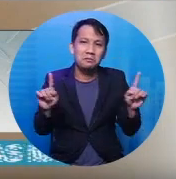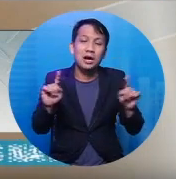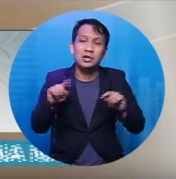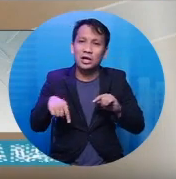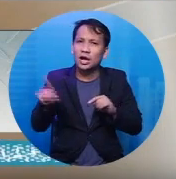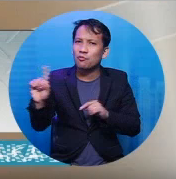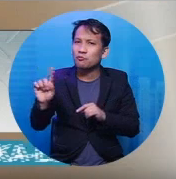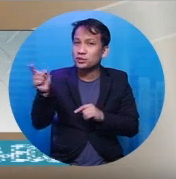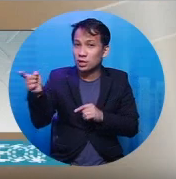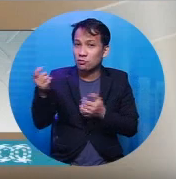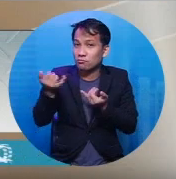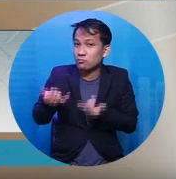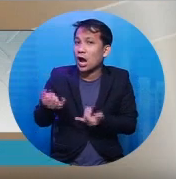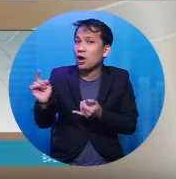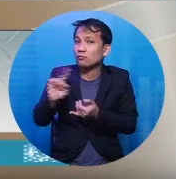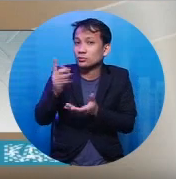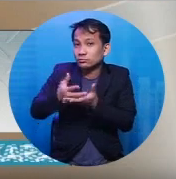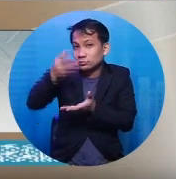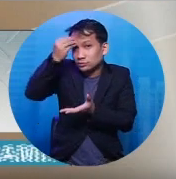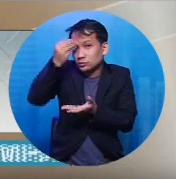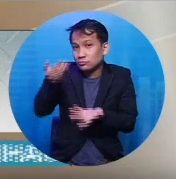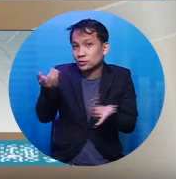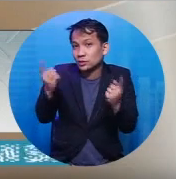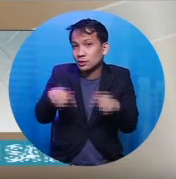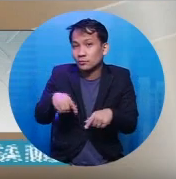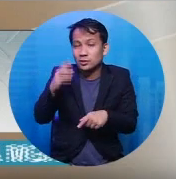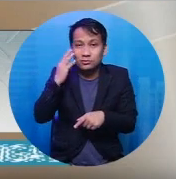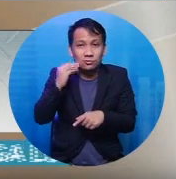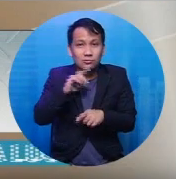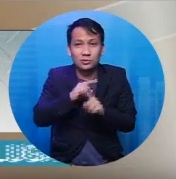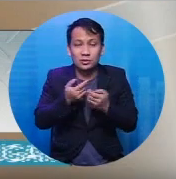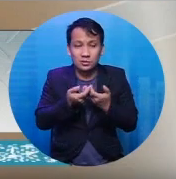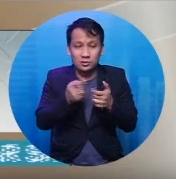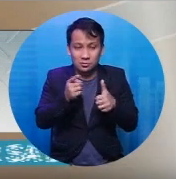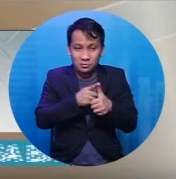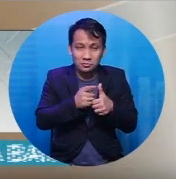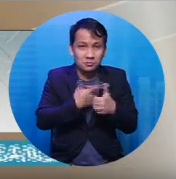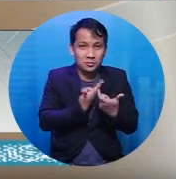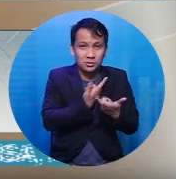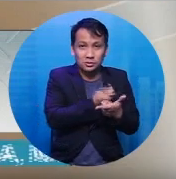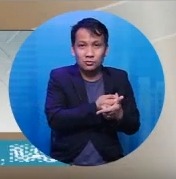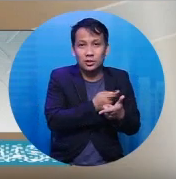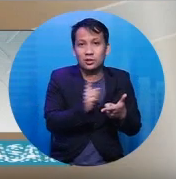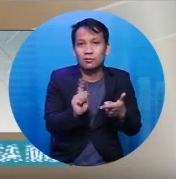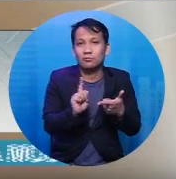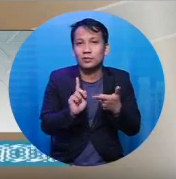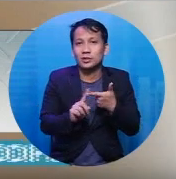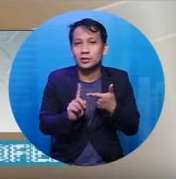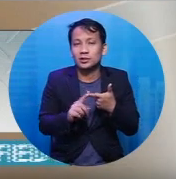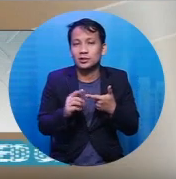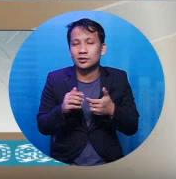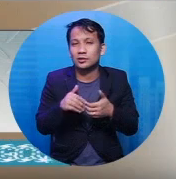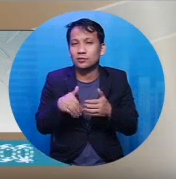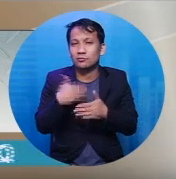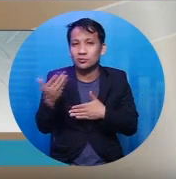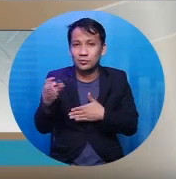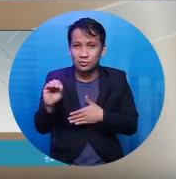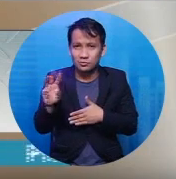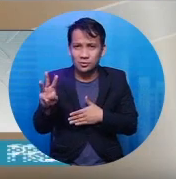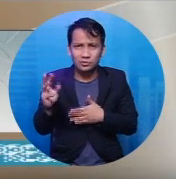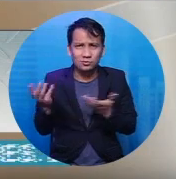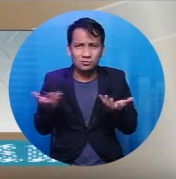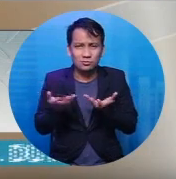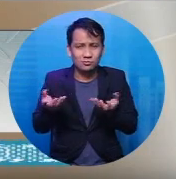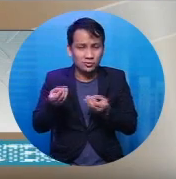anong natutunan mo dito na aral bukod sa huwag magtiwala sa mga lalaki? Ano pa, ma'am? Bilang isang OFW, para